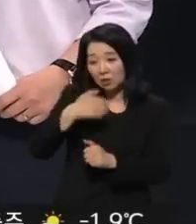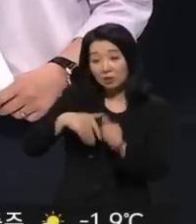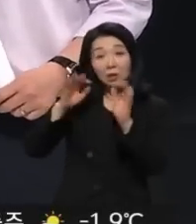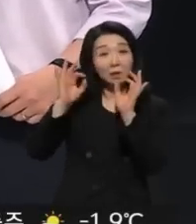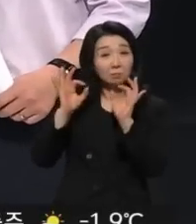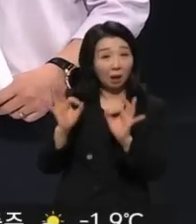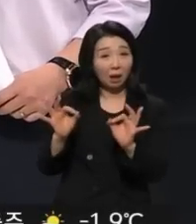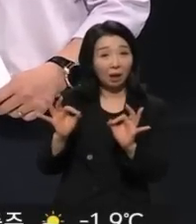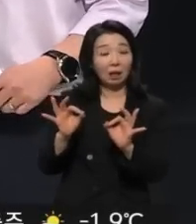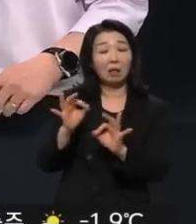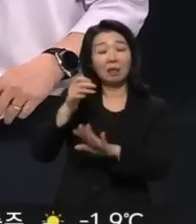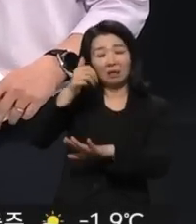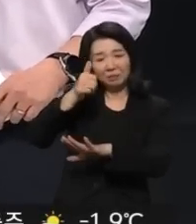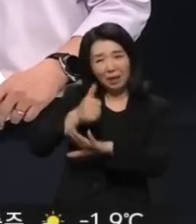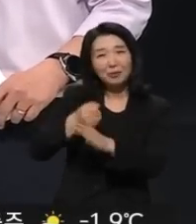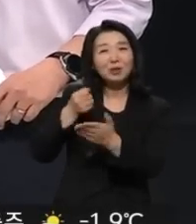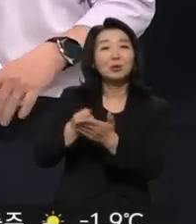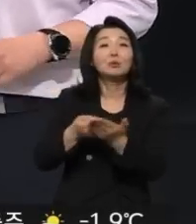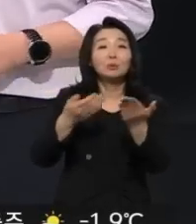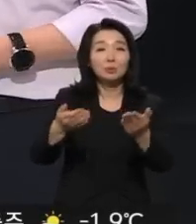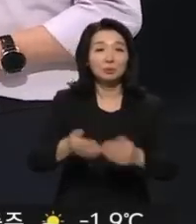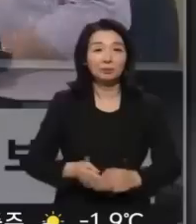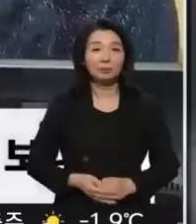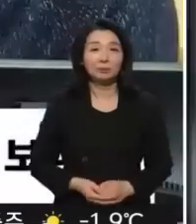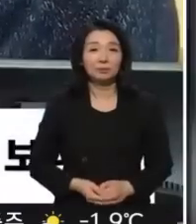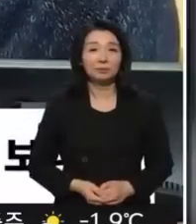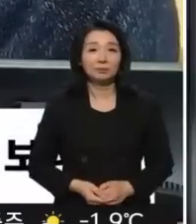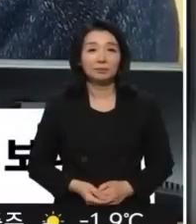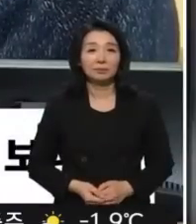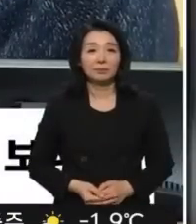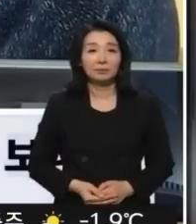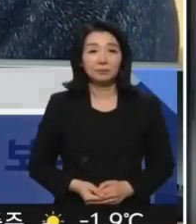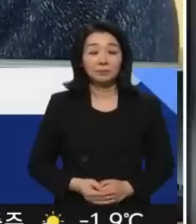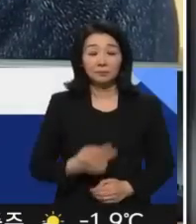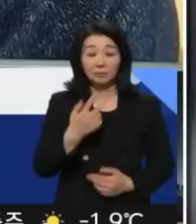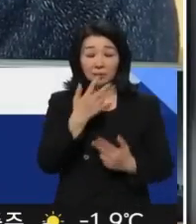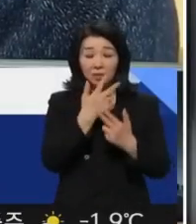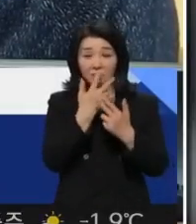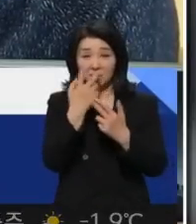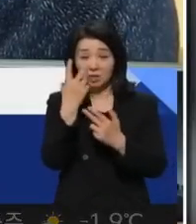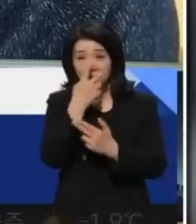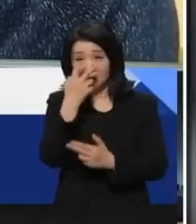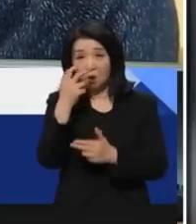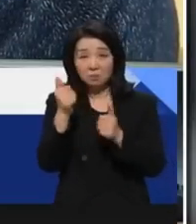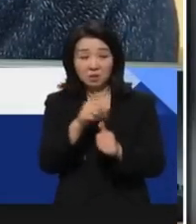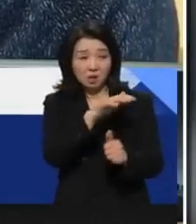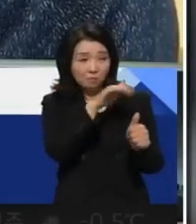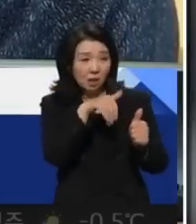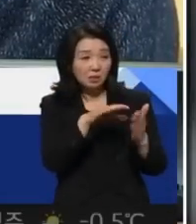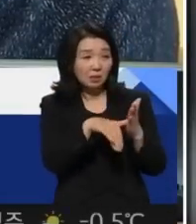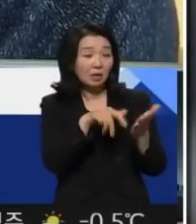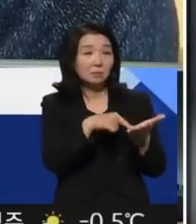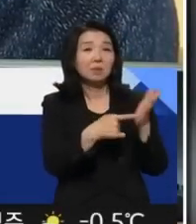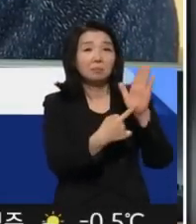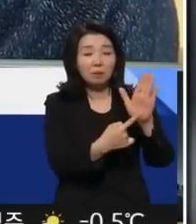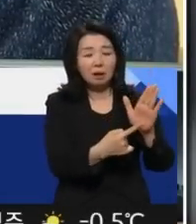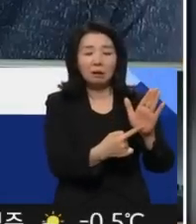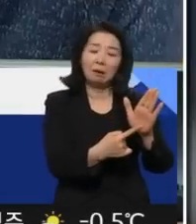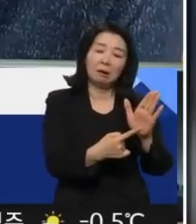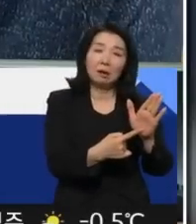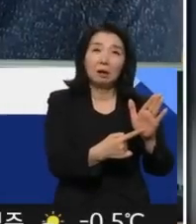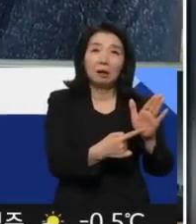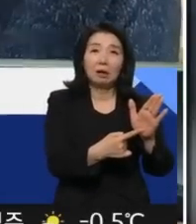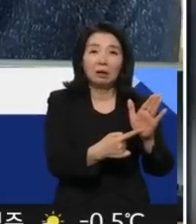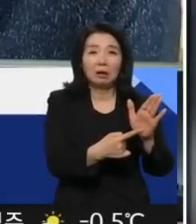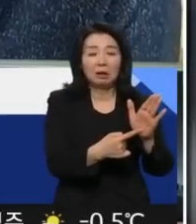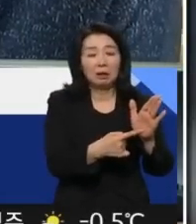뒤 결정을 내릴 걸로 보입니다. 또 검찰이 또 소환했을 때 입장 표명하는 것도 조금은 좀 없어 보이잖아요.